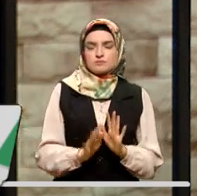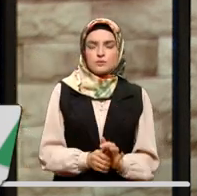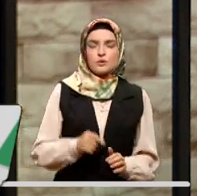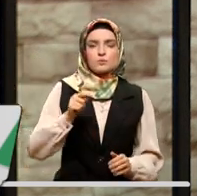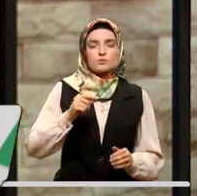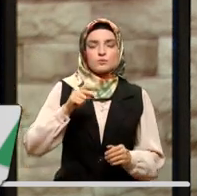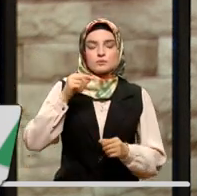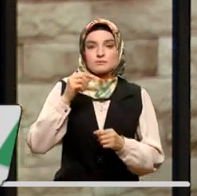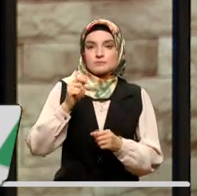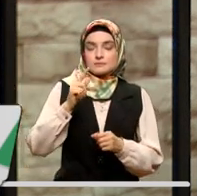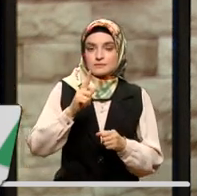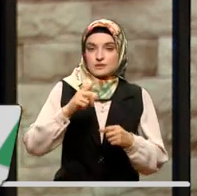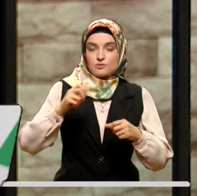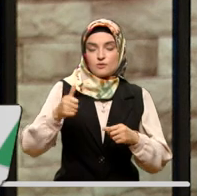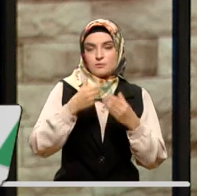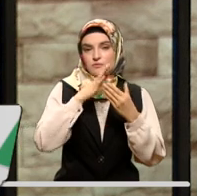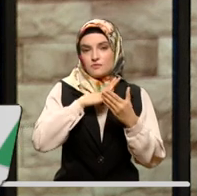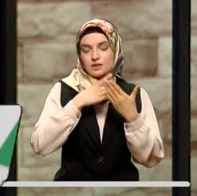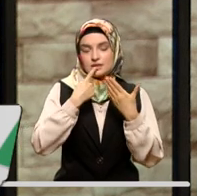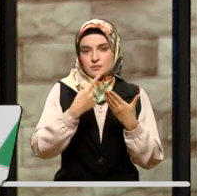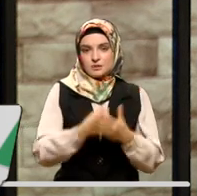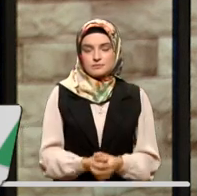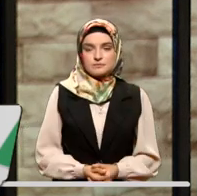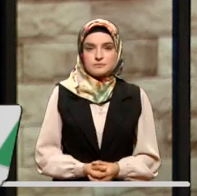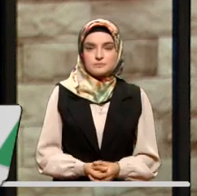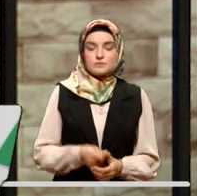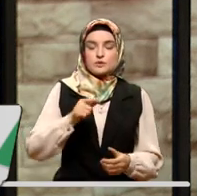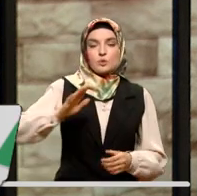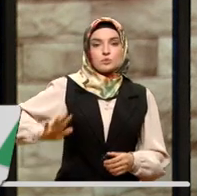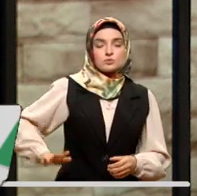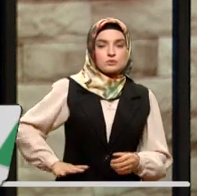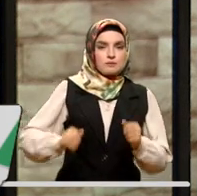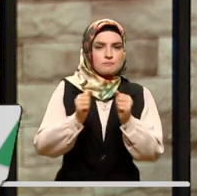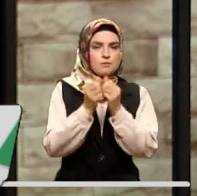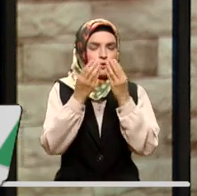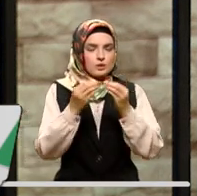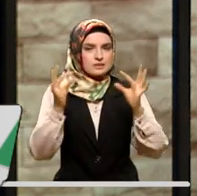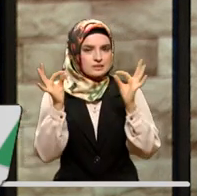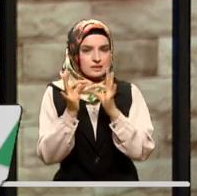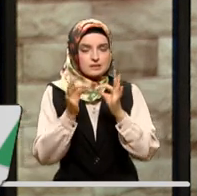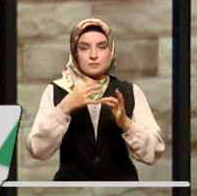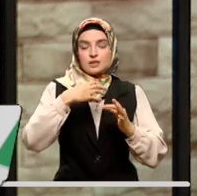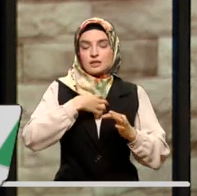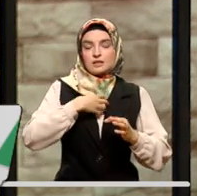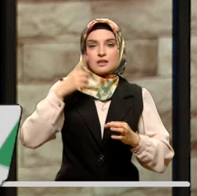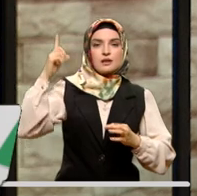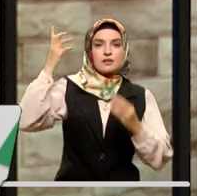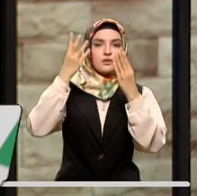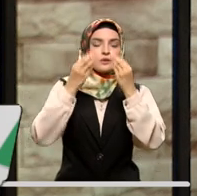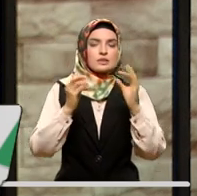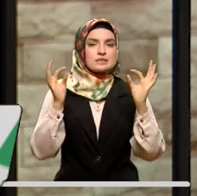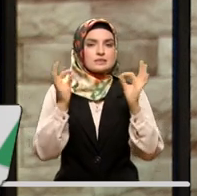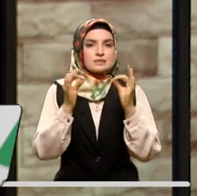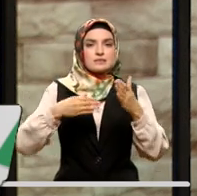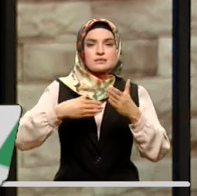bunun bir hikmeti var demektir. Çünkü o çocuğa, o çocukla kurduğu ilişkiye kendisinin Rabbi ile kurduğu ilişki